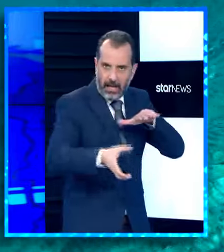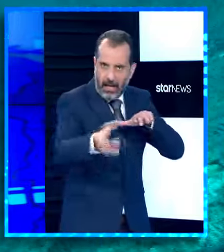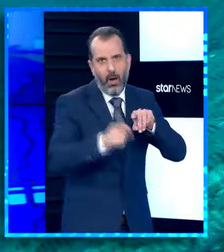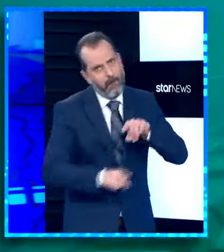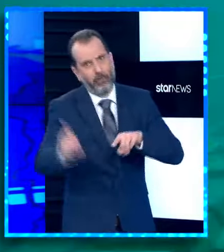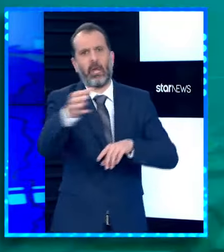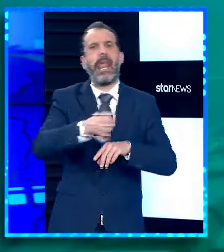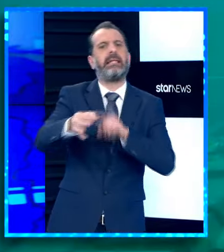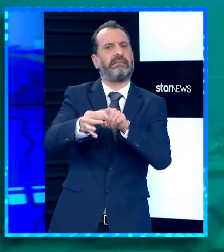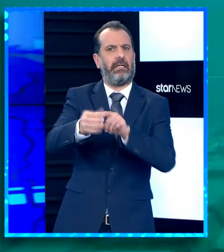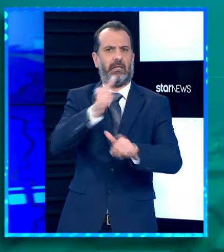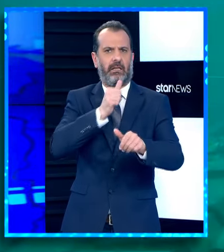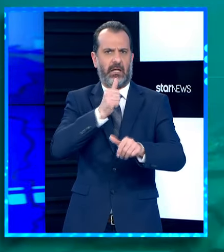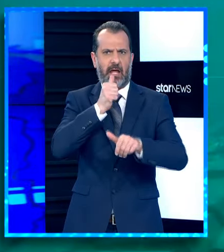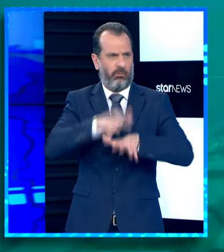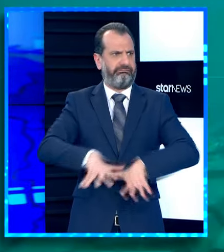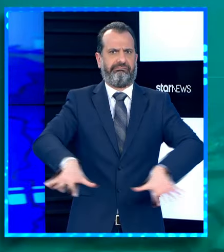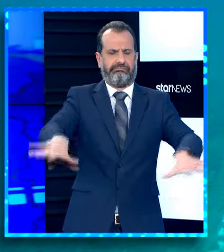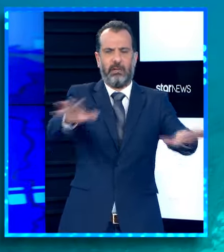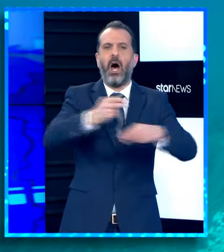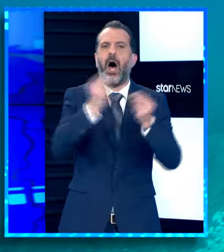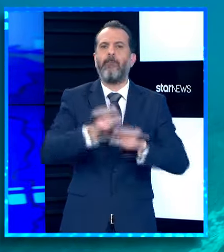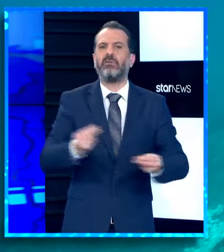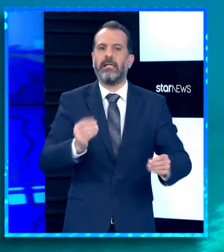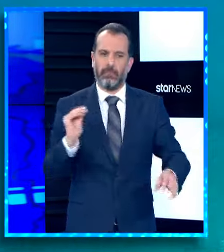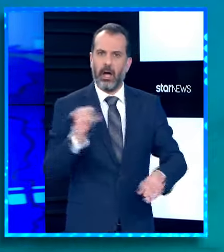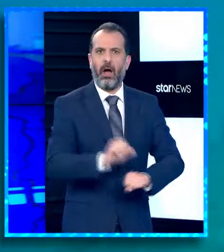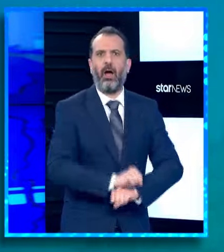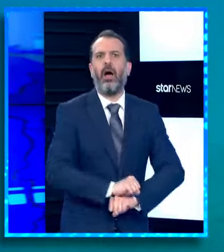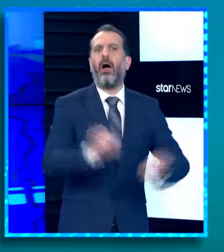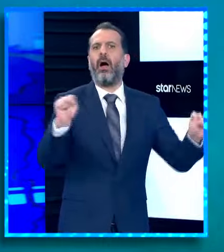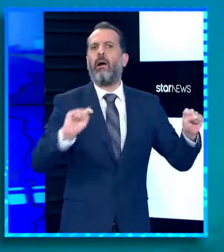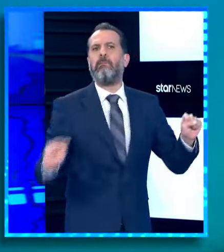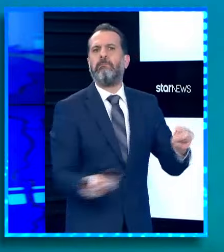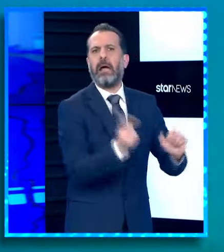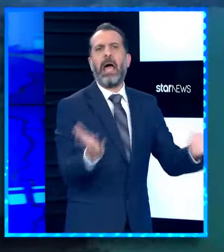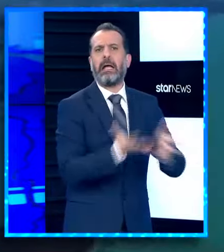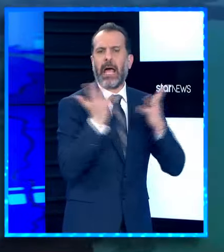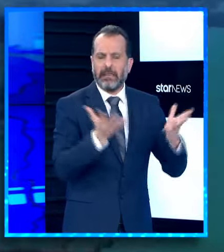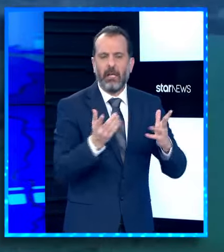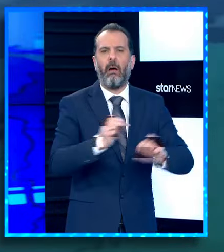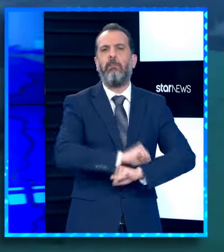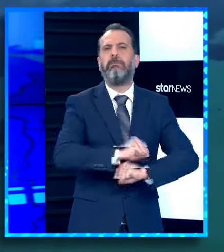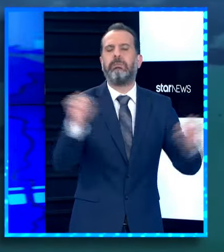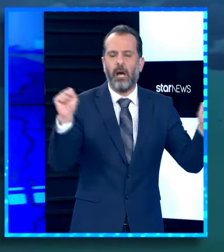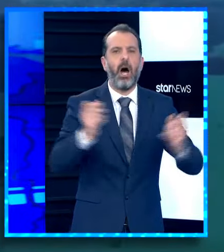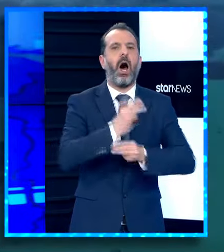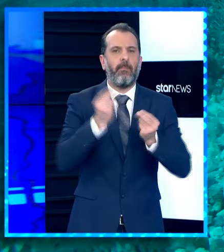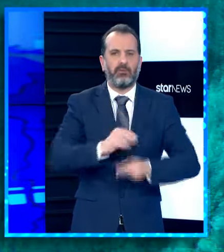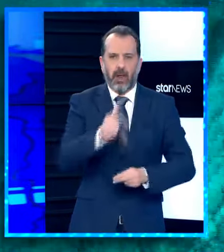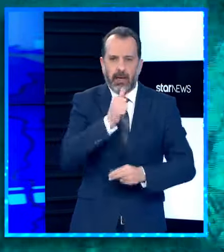νερό οι 12.000 κάτοικοι, οι μόνιμοι κάτοικοι αλλά και οι επισκέπτες της Αίγινας εξαιτίας της δολιοφθοράς που διαπιστώθηκε στον υποθαλάσσιο